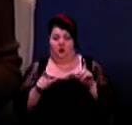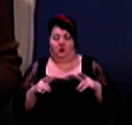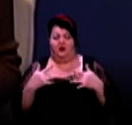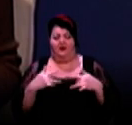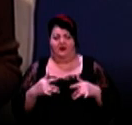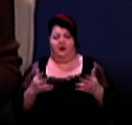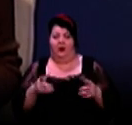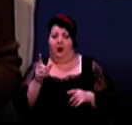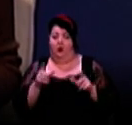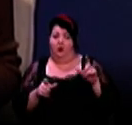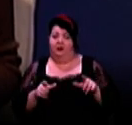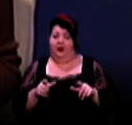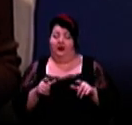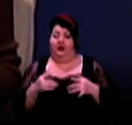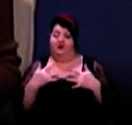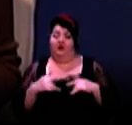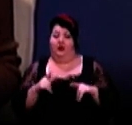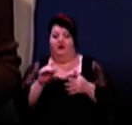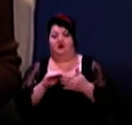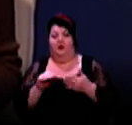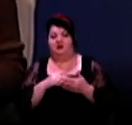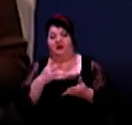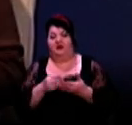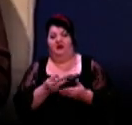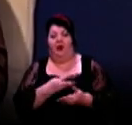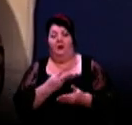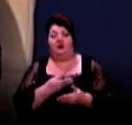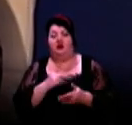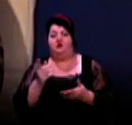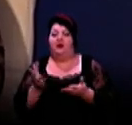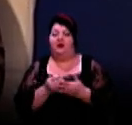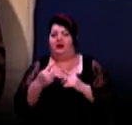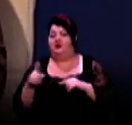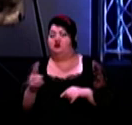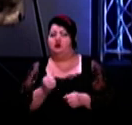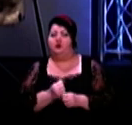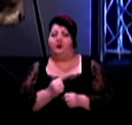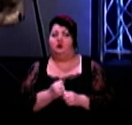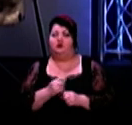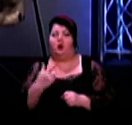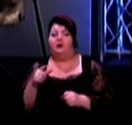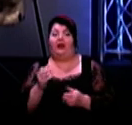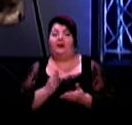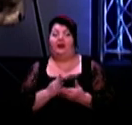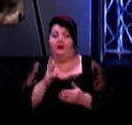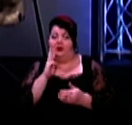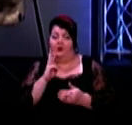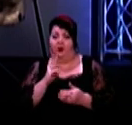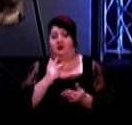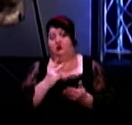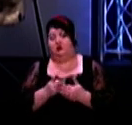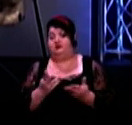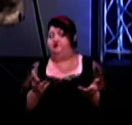Людей переважно звільняють, чи вони пишуть заяви за власним бажанням, щоб знайти іншу роботу, де є зарплата? Дивлячись